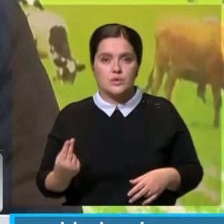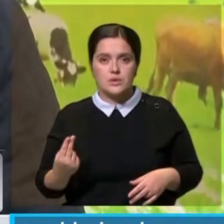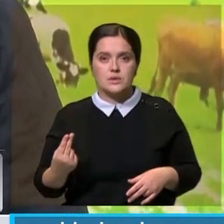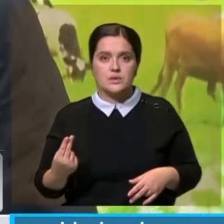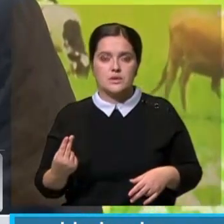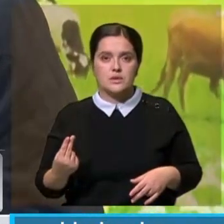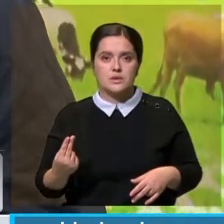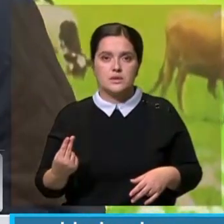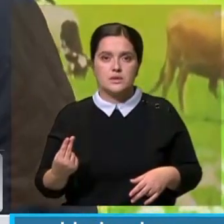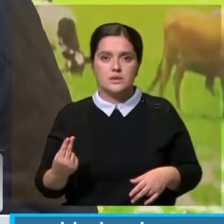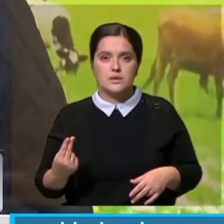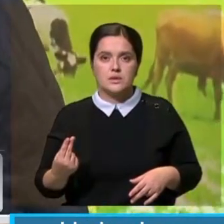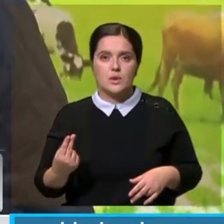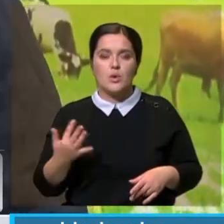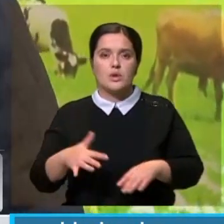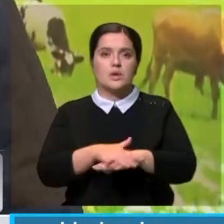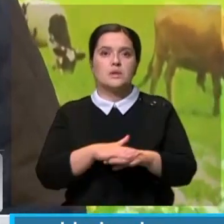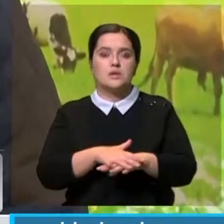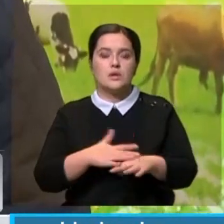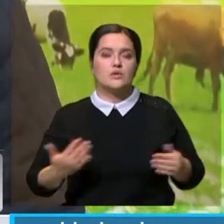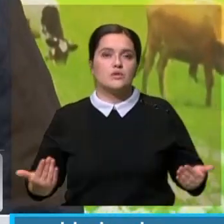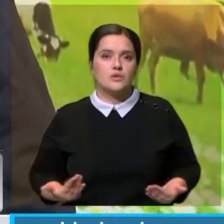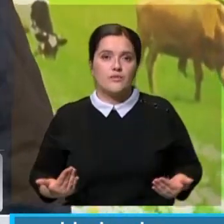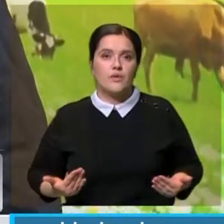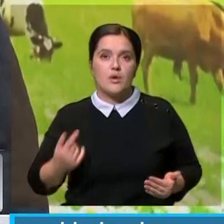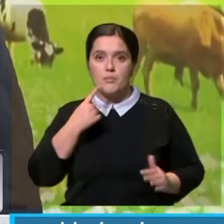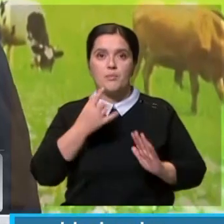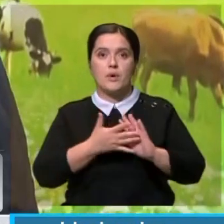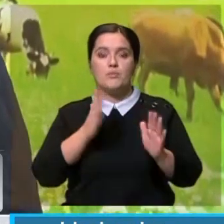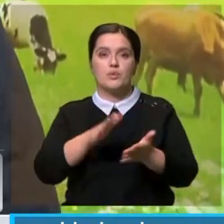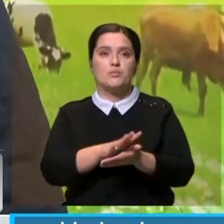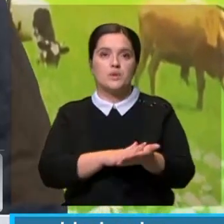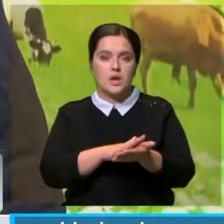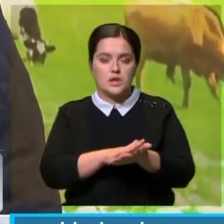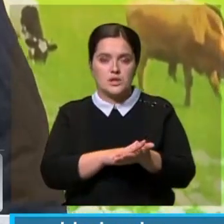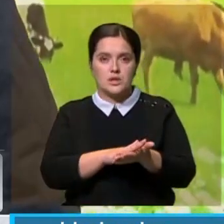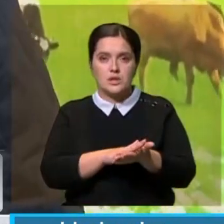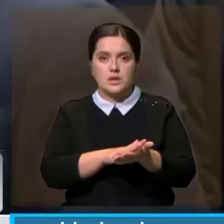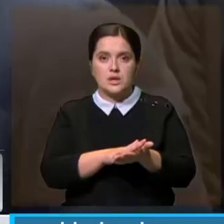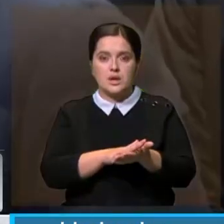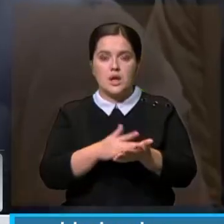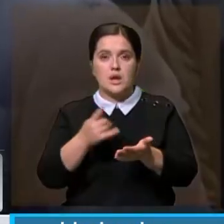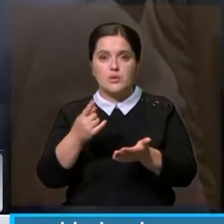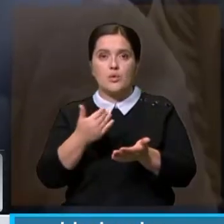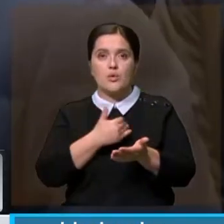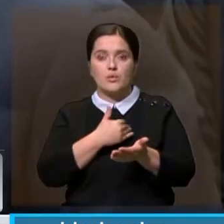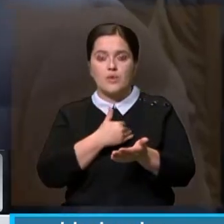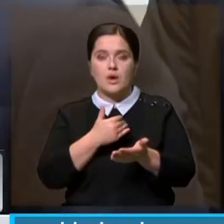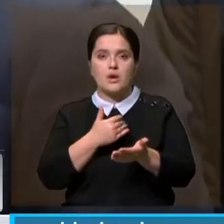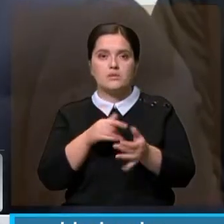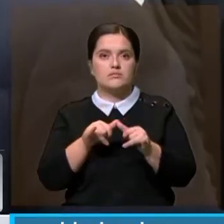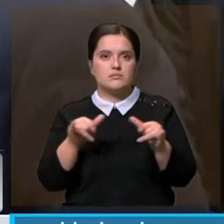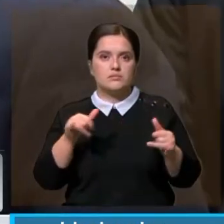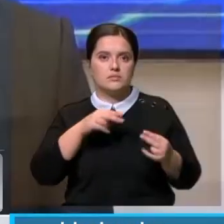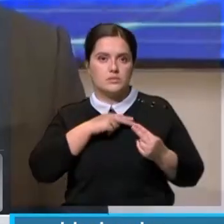вещи, сколько населения живет в сельской местности, мы, понятно, будем дальше продвигать. Мы единственное, что хотели, повысить производительность